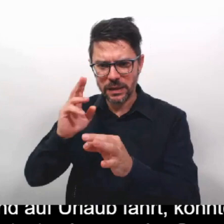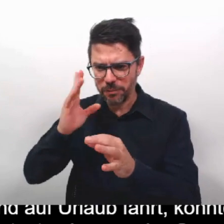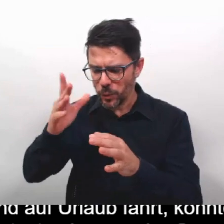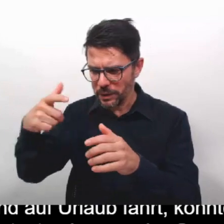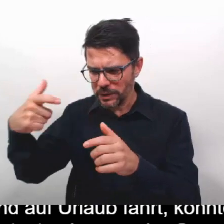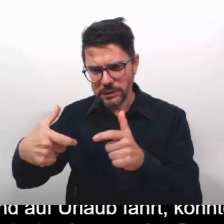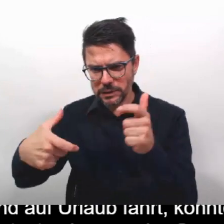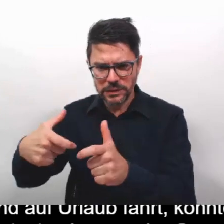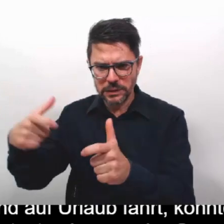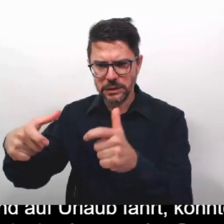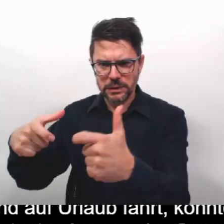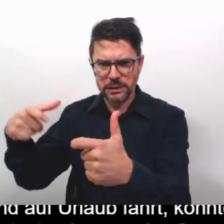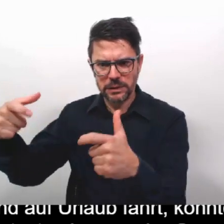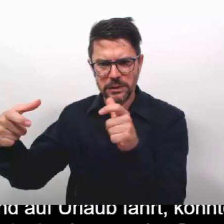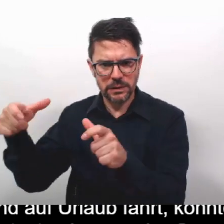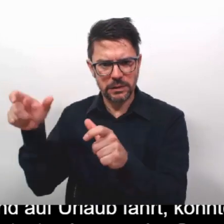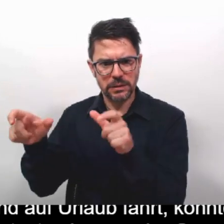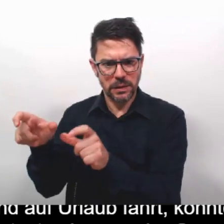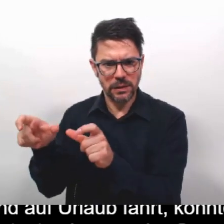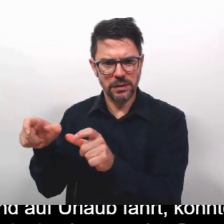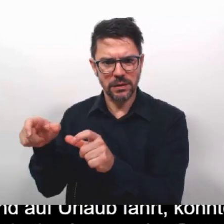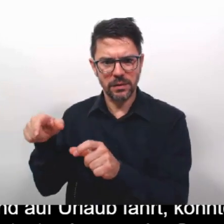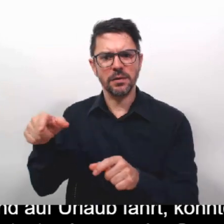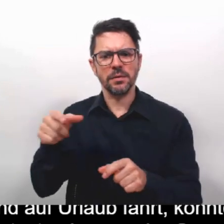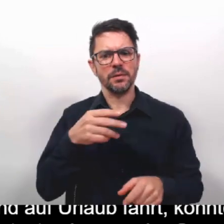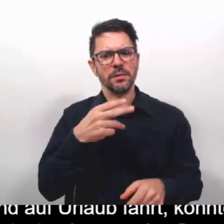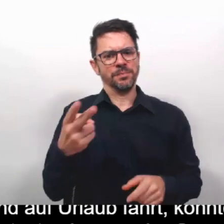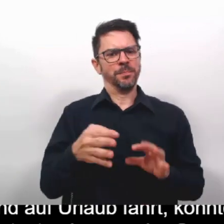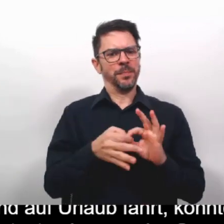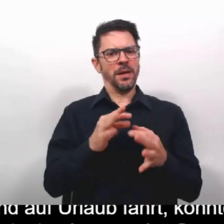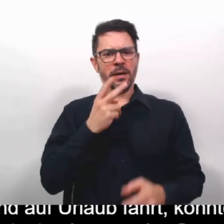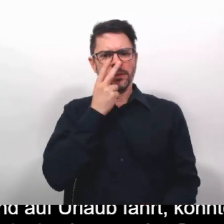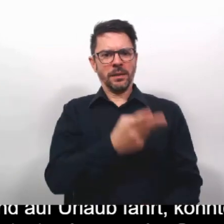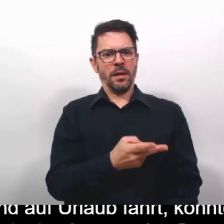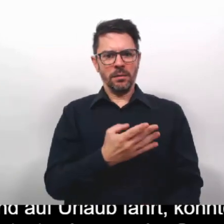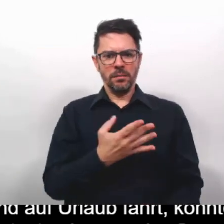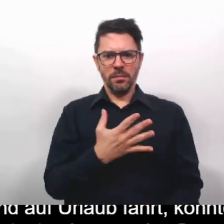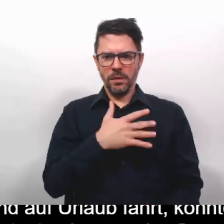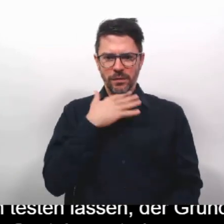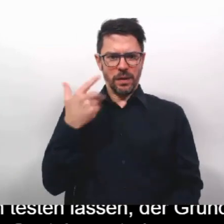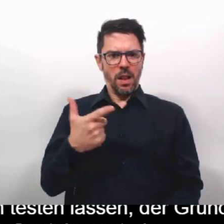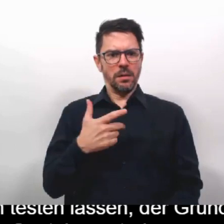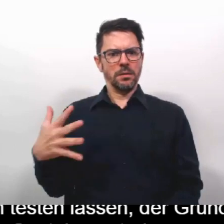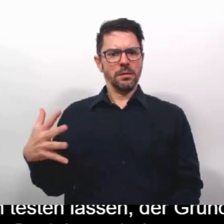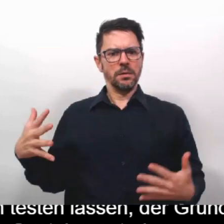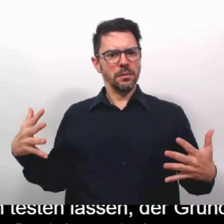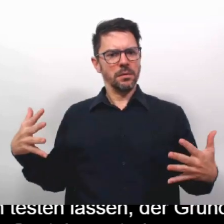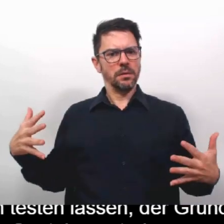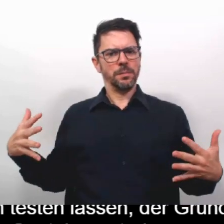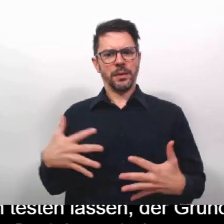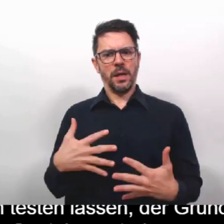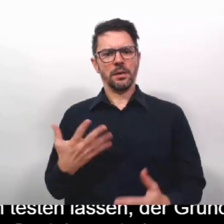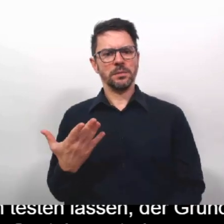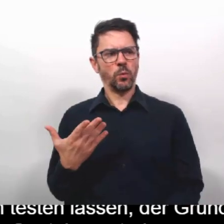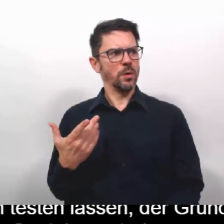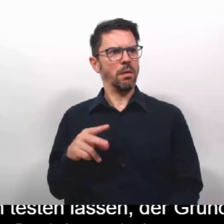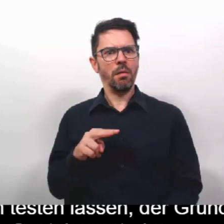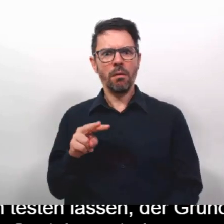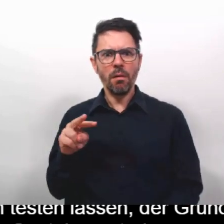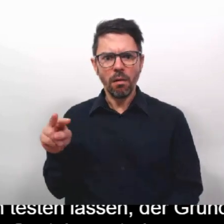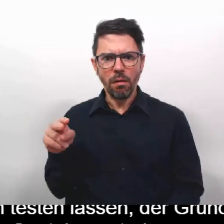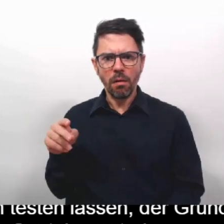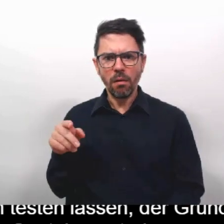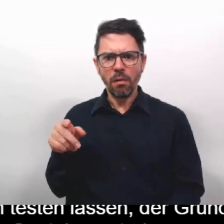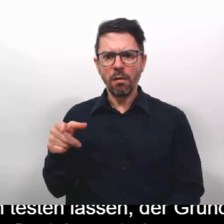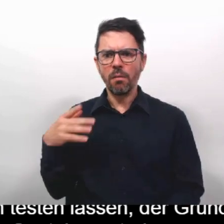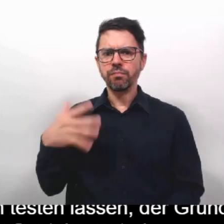natürlich unterbrechen. Wenn das nicht gelingt durch die Maßnahmen, Maske, Sperrstunde und ähnliches,